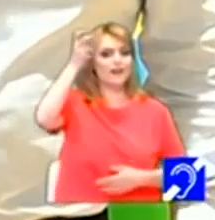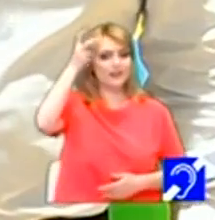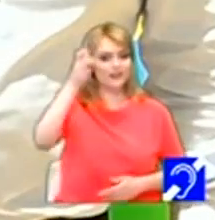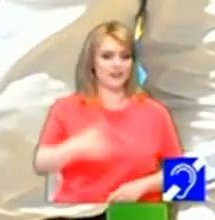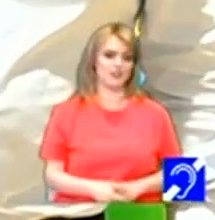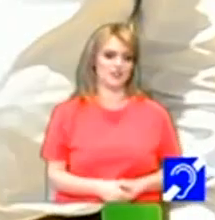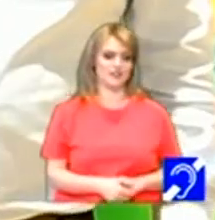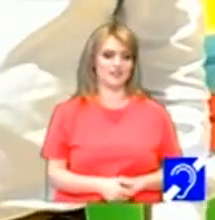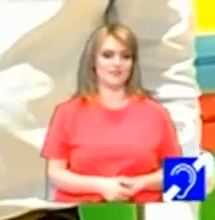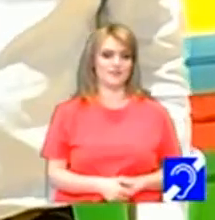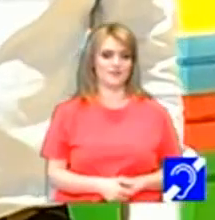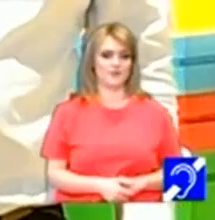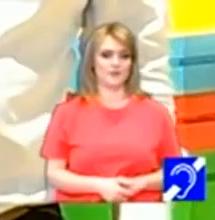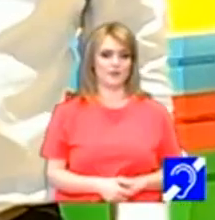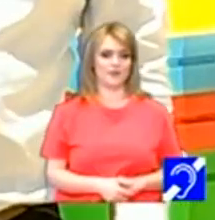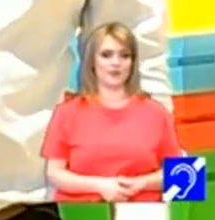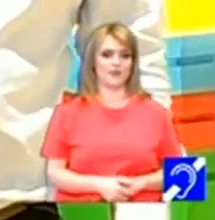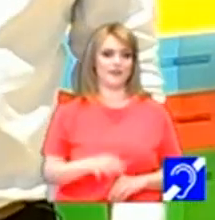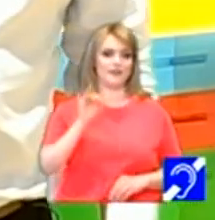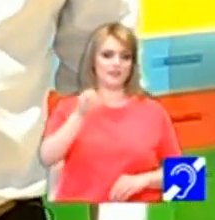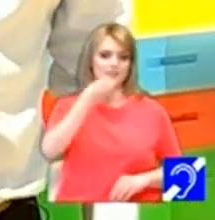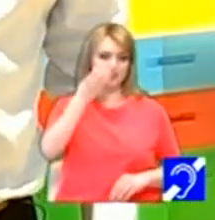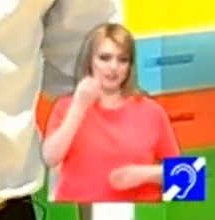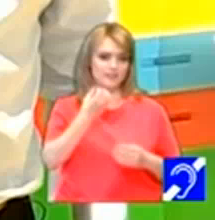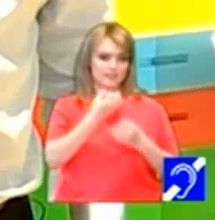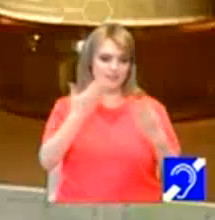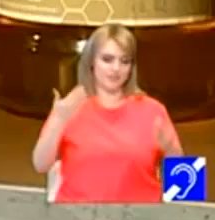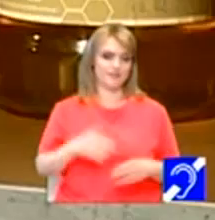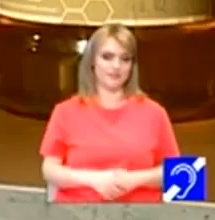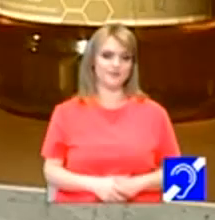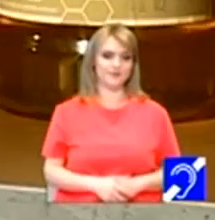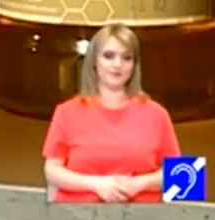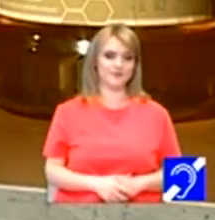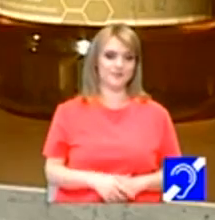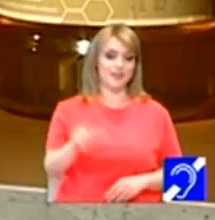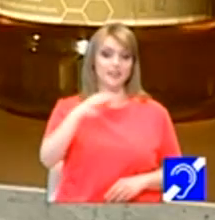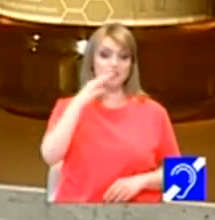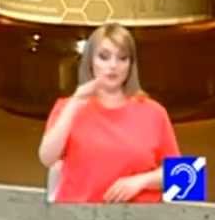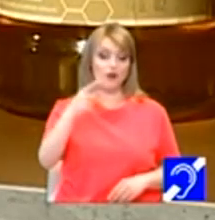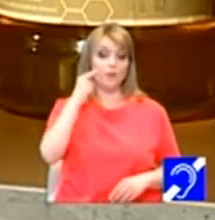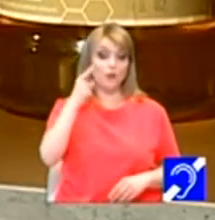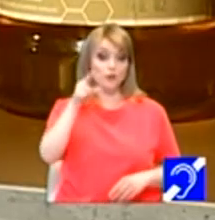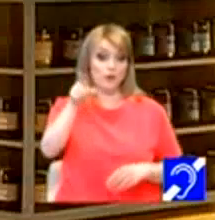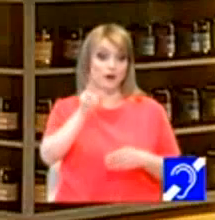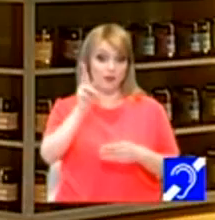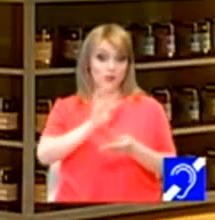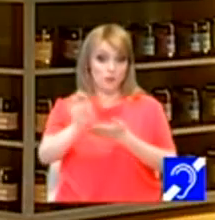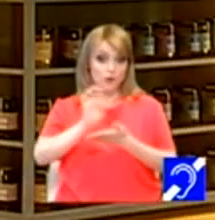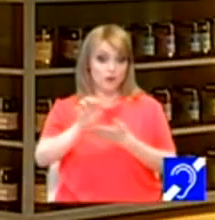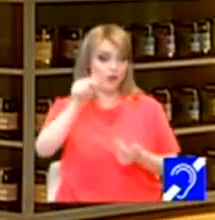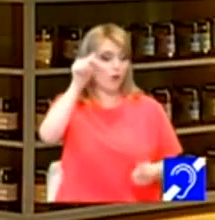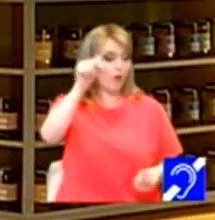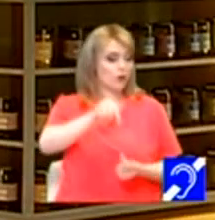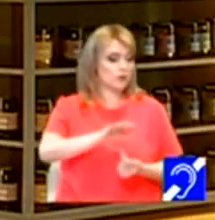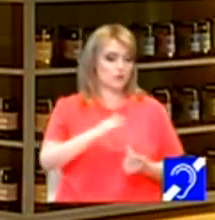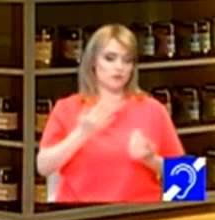de coriandru, renumita miere de tei, polifloră și salcâm. Nicanor spune că mierea pe care o produce corespunde